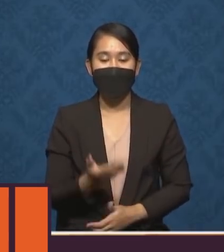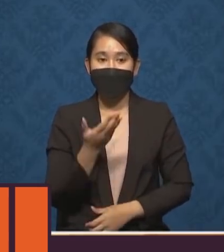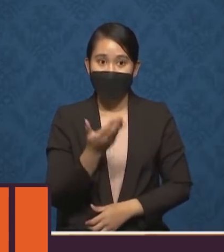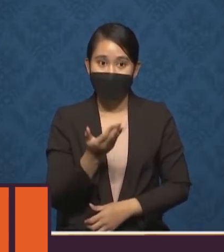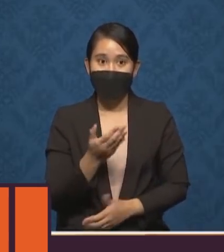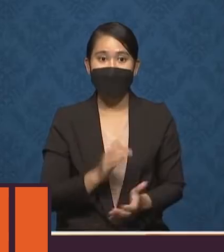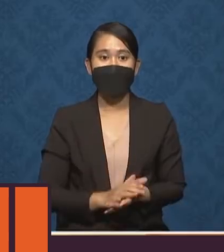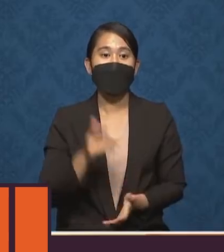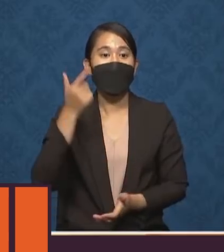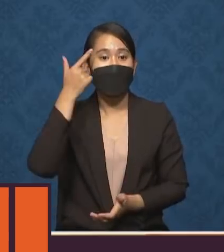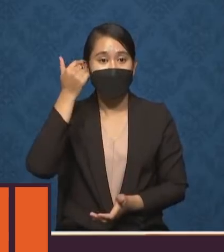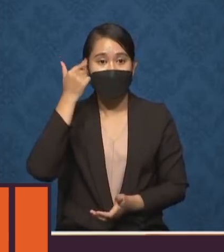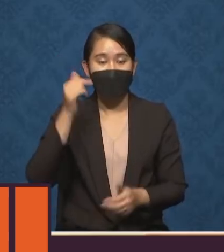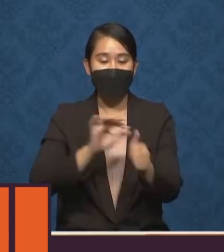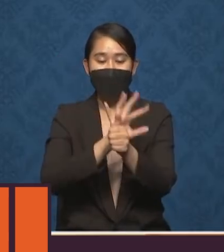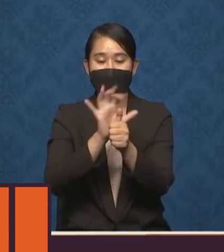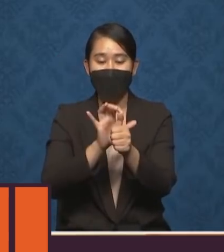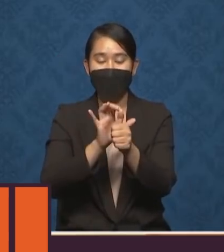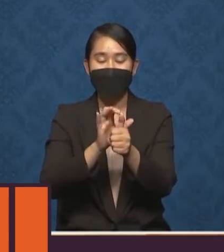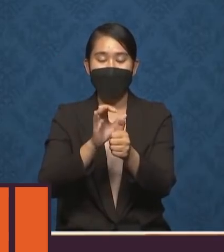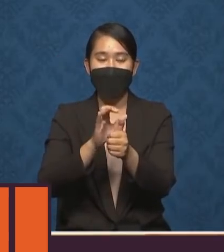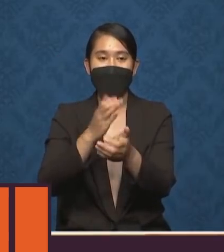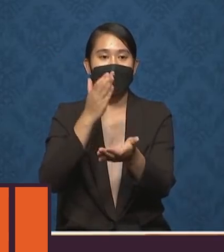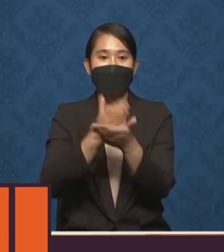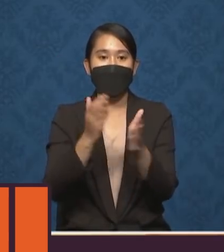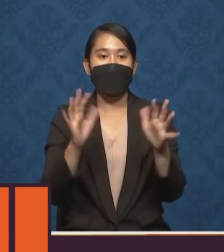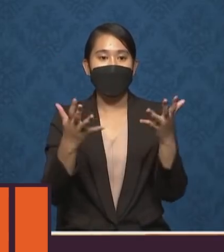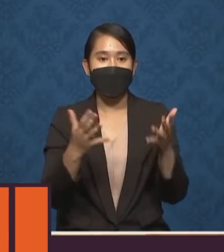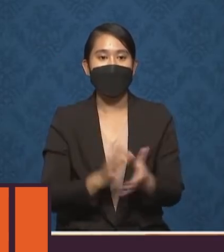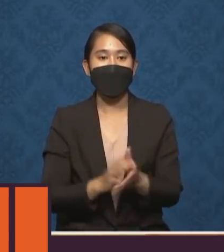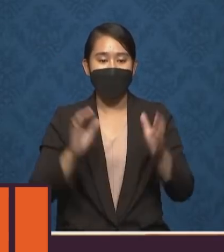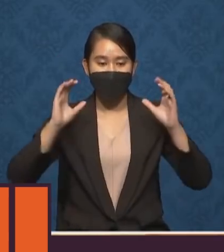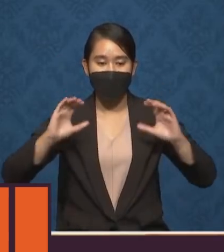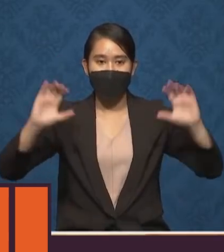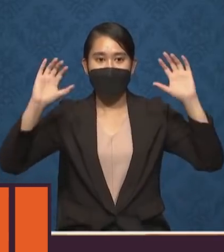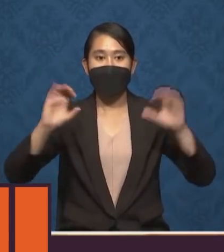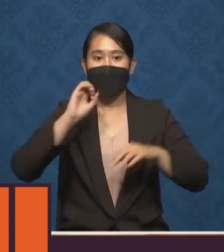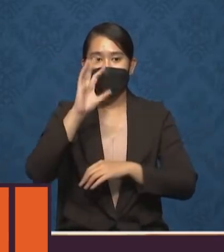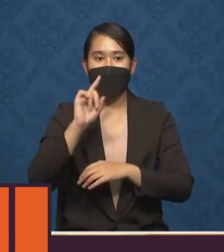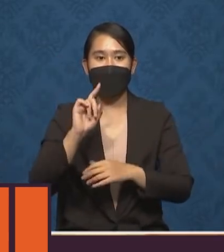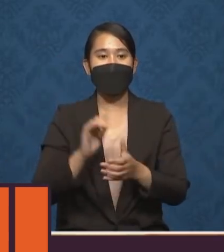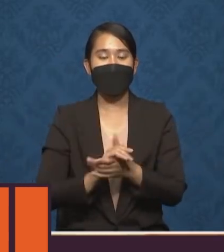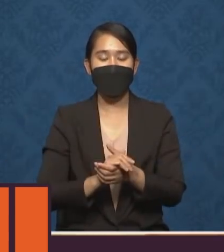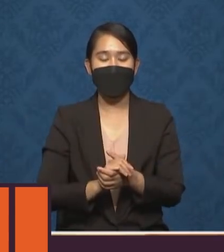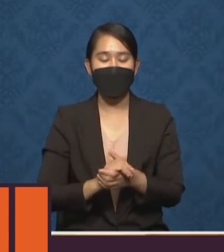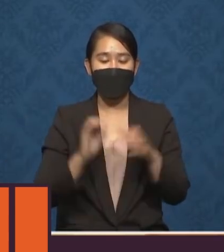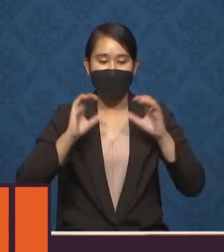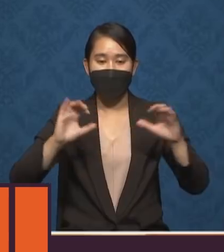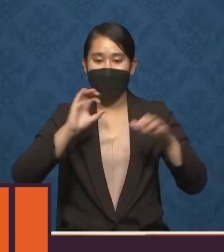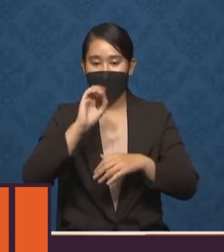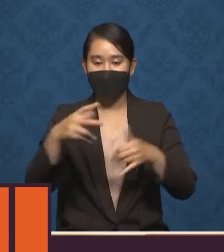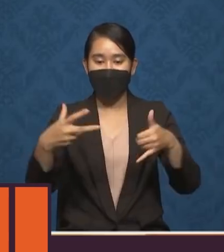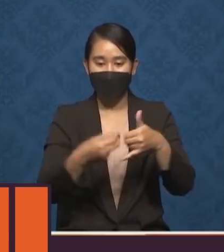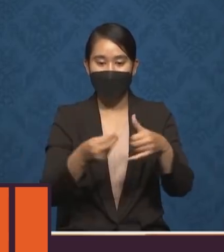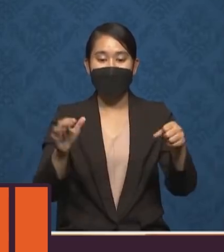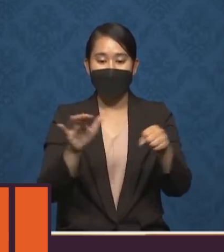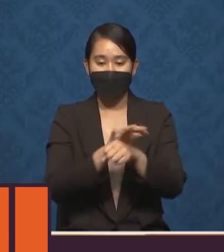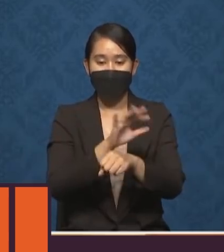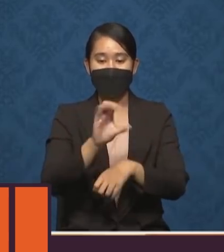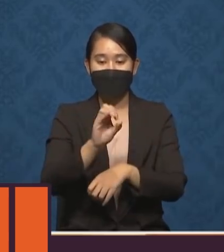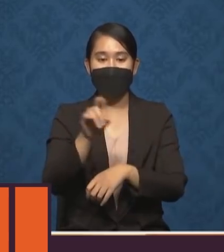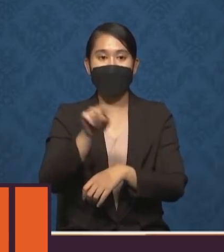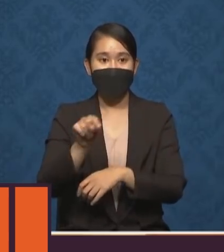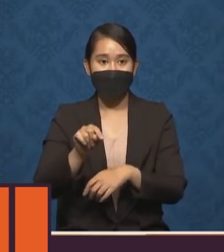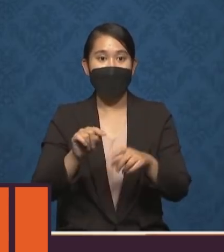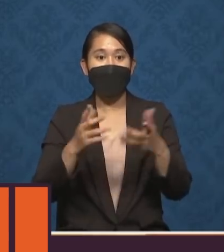โควิชไม่ได้อยู่นิ่งกับที่ครับในขณะที่รัฐบาลแถลงว่าการฉีดวัคซีนไอกับพื้นที่นำร่องส่วนใหญ่นั้นเกิน 50%แล้วแต่พื้น